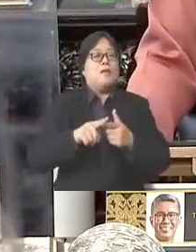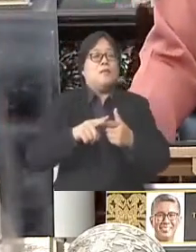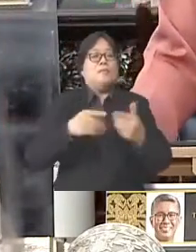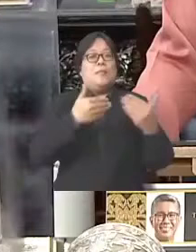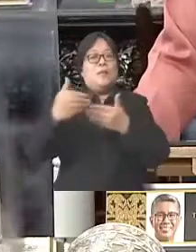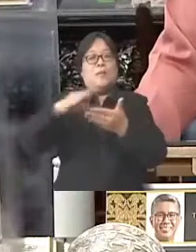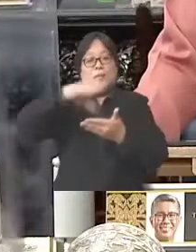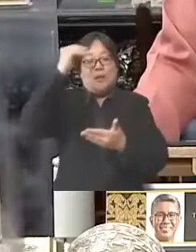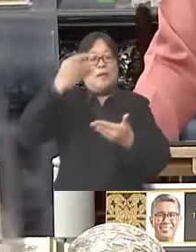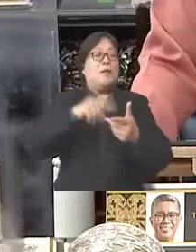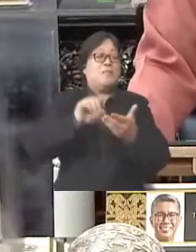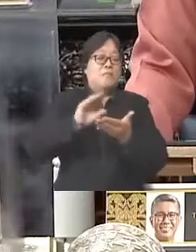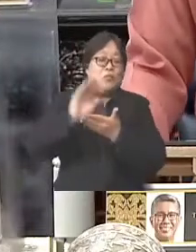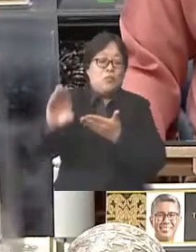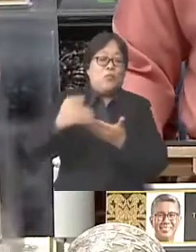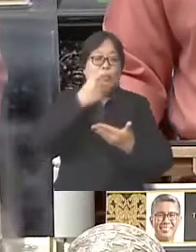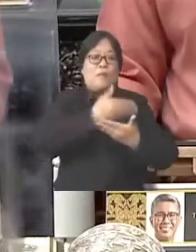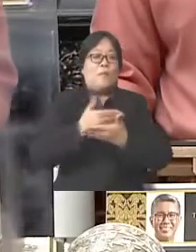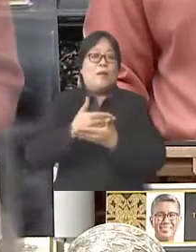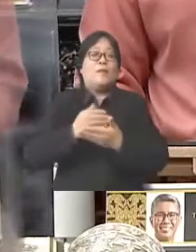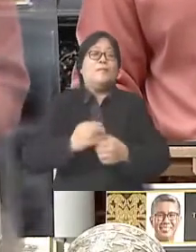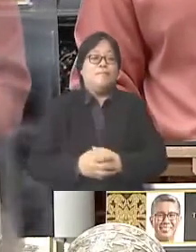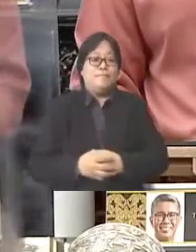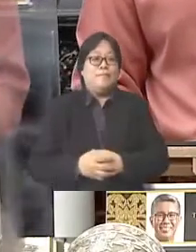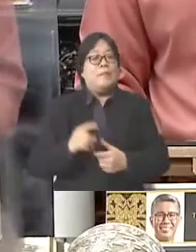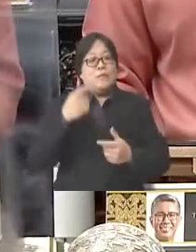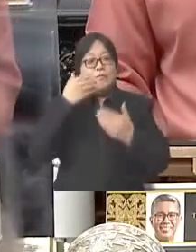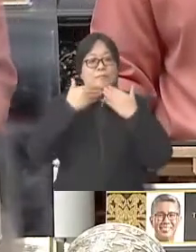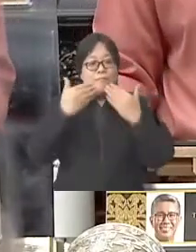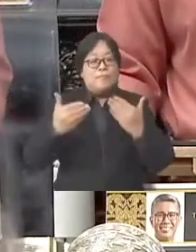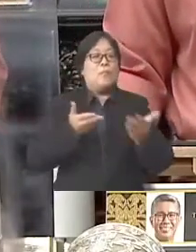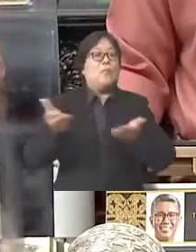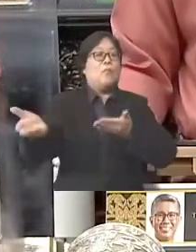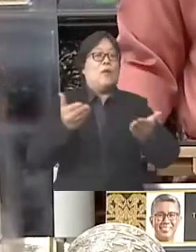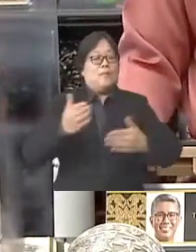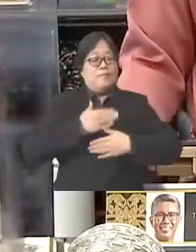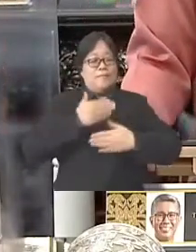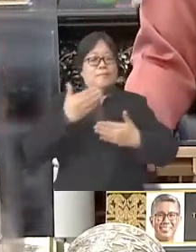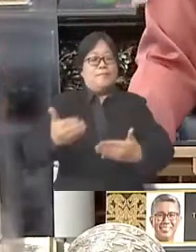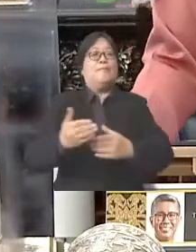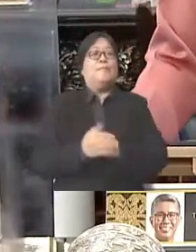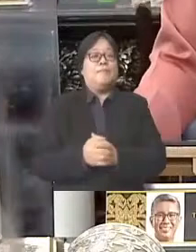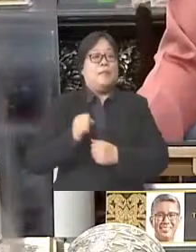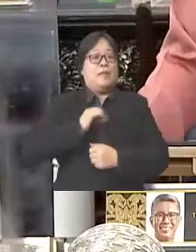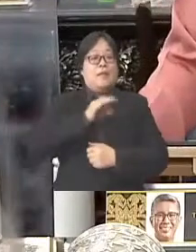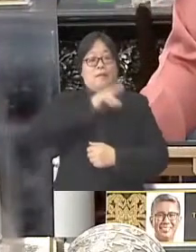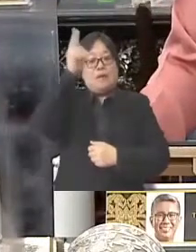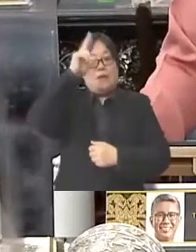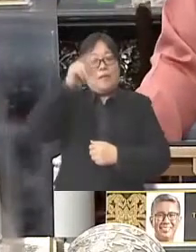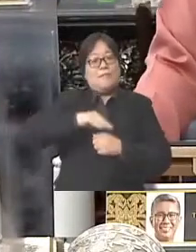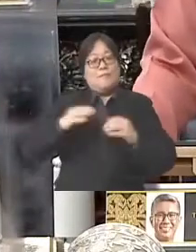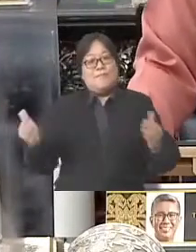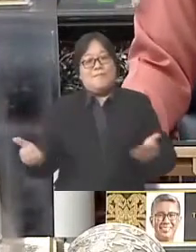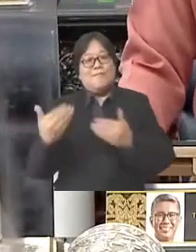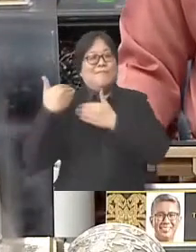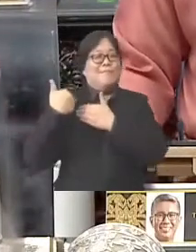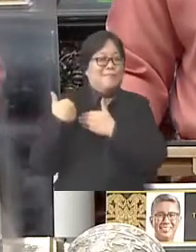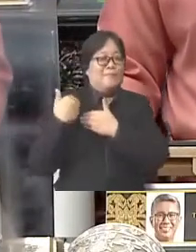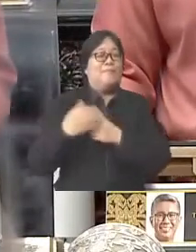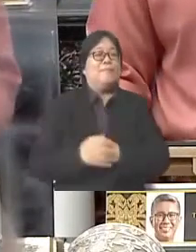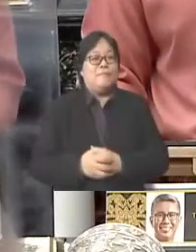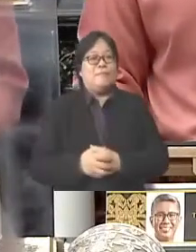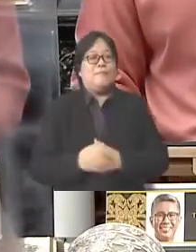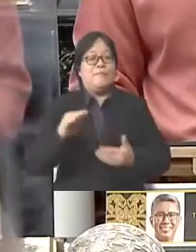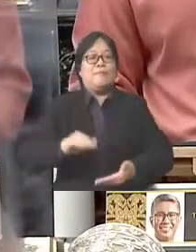pengajian tinggi anak bagi mengalami menghargai jasa dan yang kejawab awam dalam menggagas tanggung